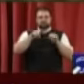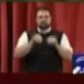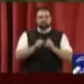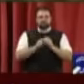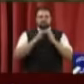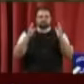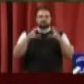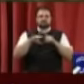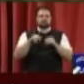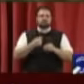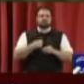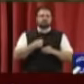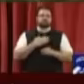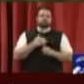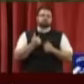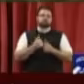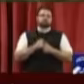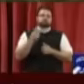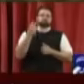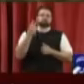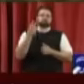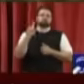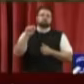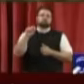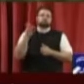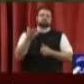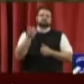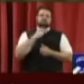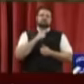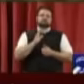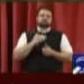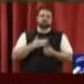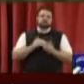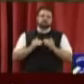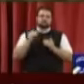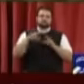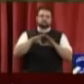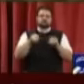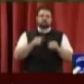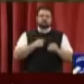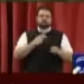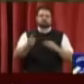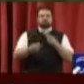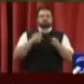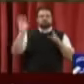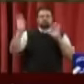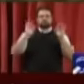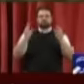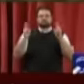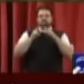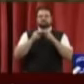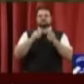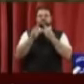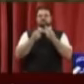Eu am un prieten de 20 de ani și am crescut împreună. Adică, eu am căutat niște informații, ne-am întâlnit, am mai